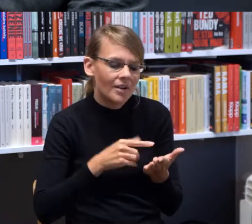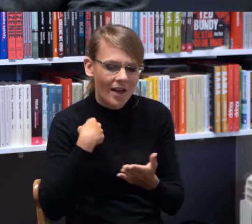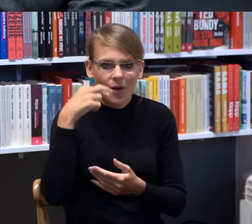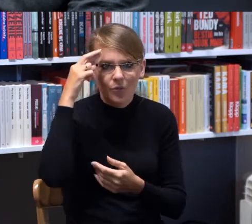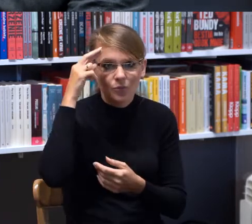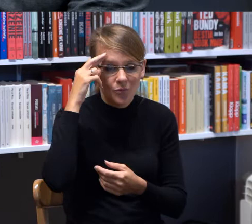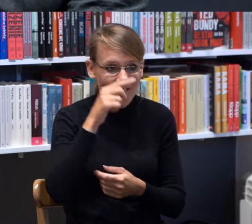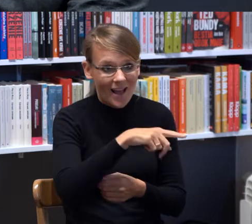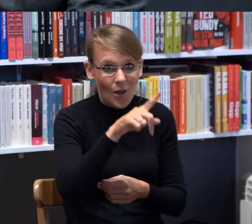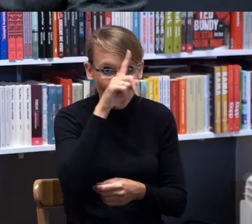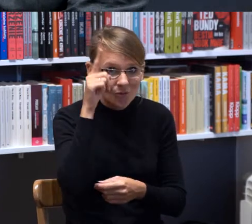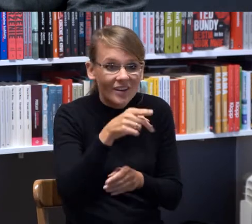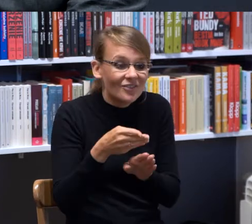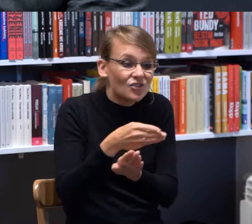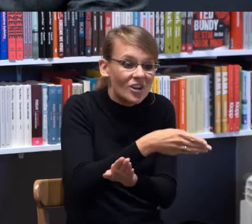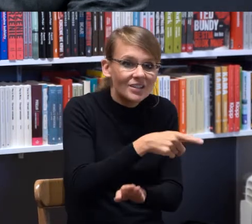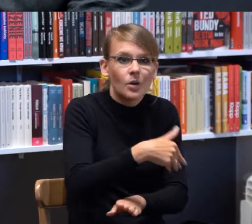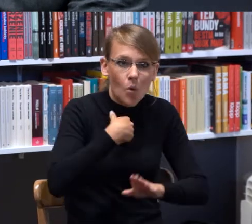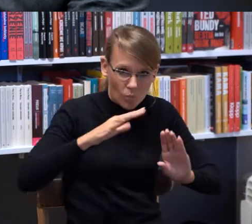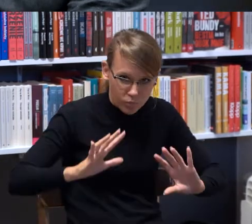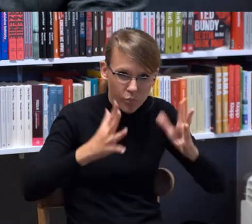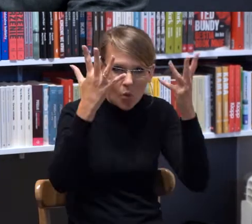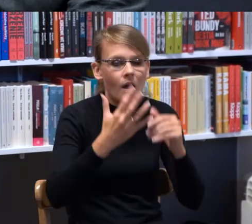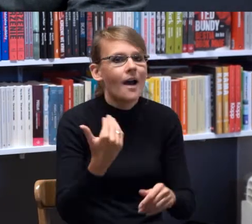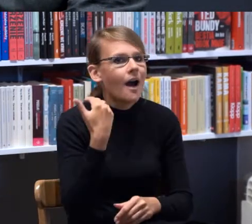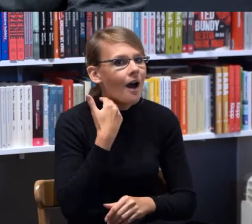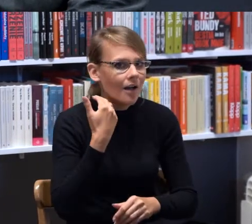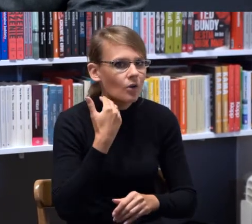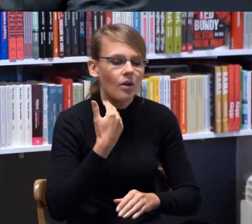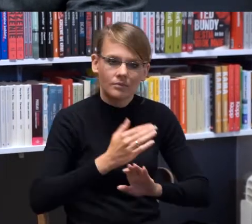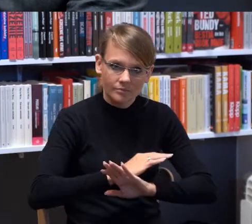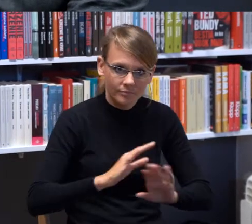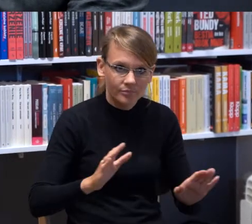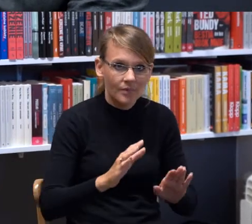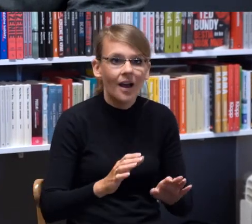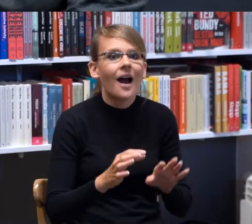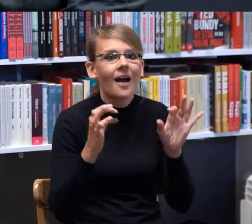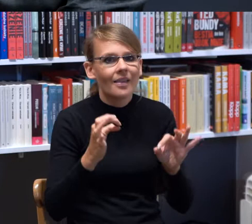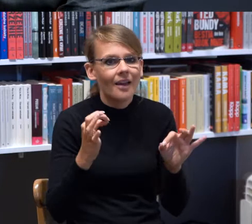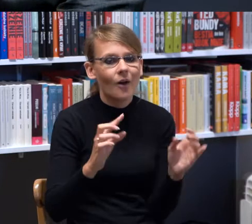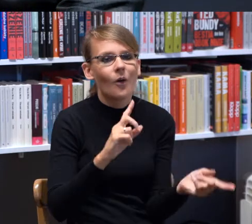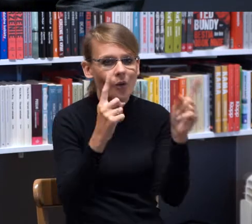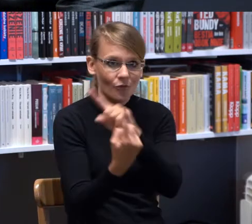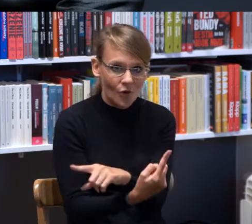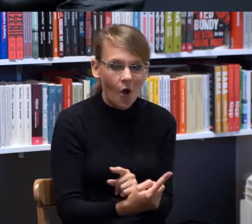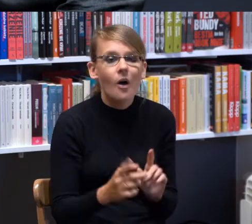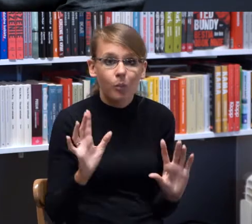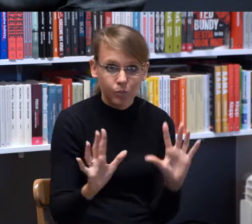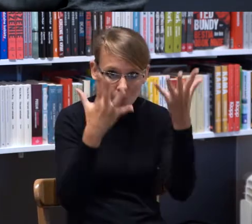którzy chwilę wcześniej w imię buntu nie pili, nagle w imię buntu jakby zaczęli